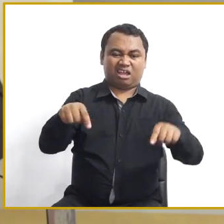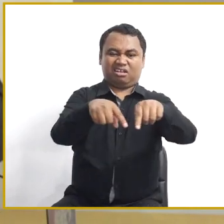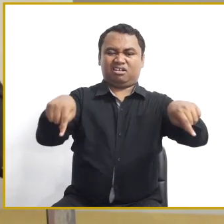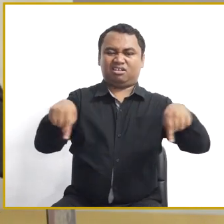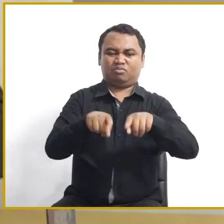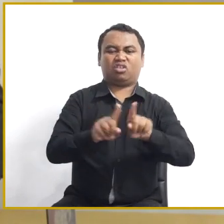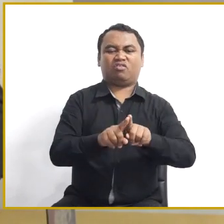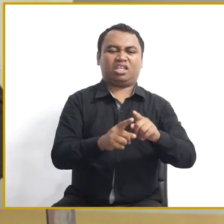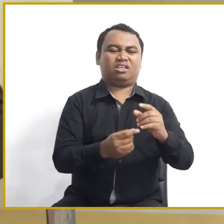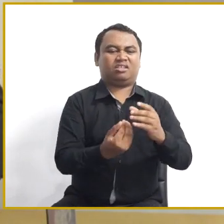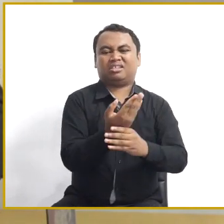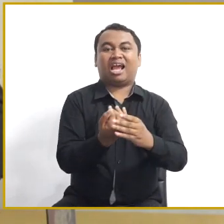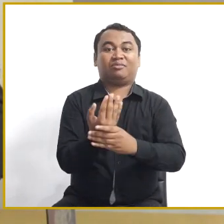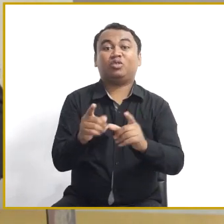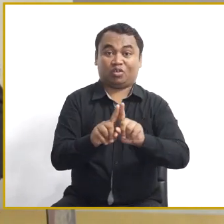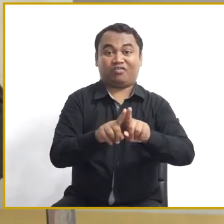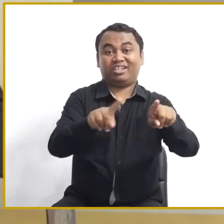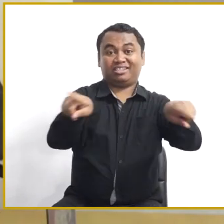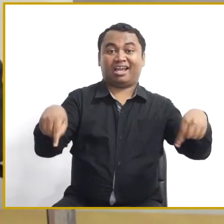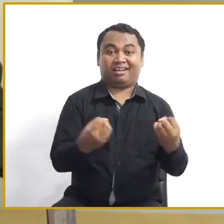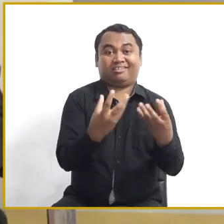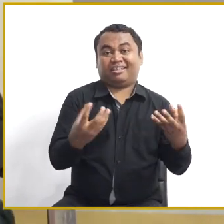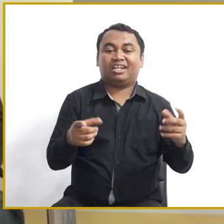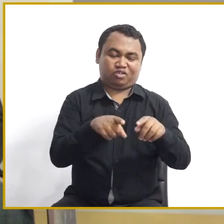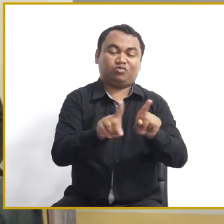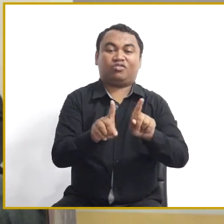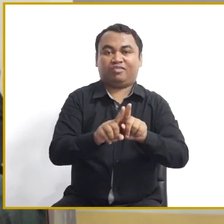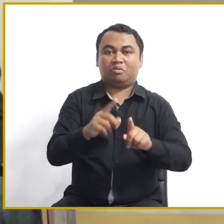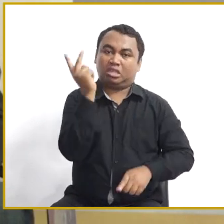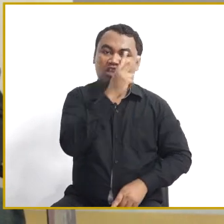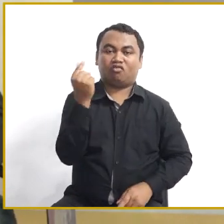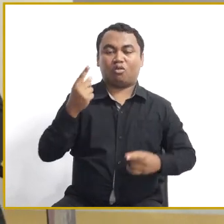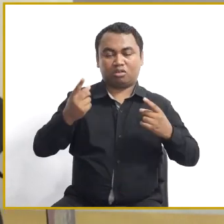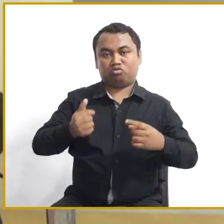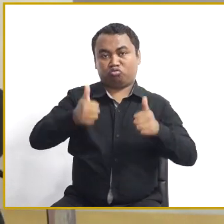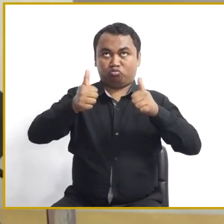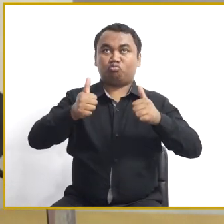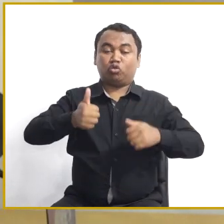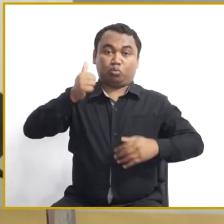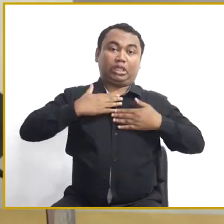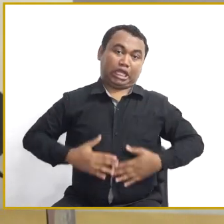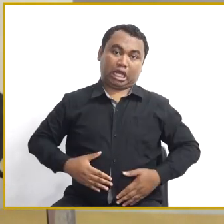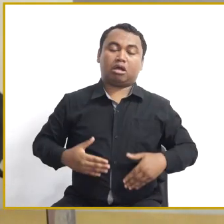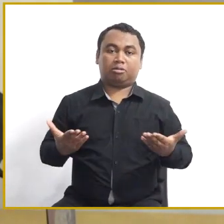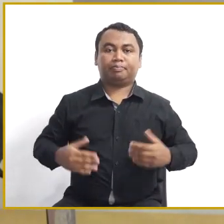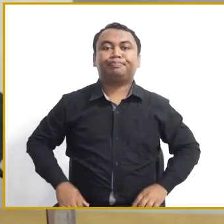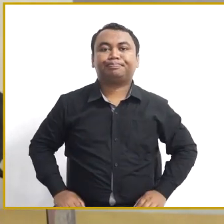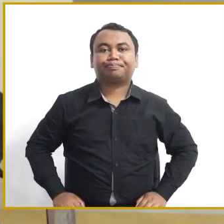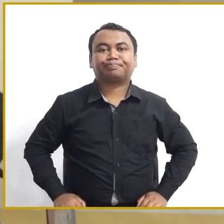izany fitadiavam-bola anao manokana izay. Dikan'izay zavatra izay izany Abraham Razafy zavatra angezabe